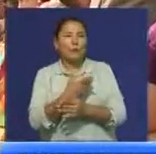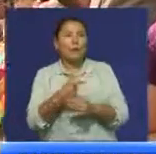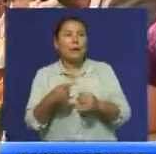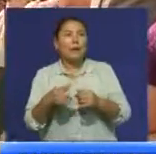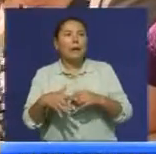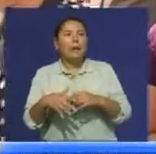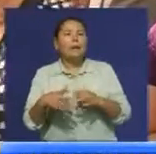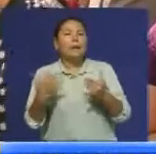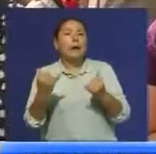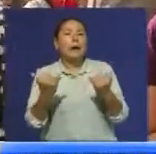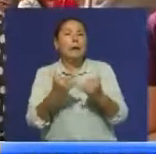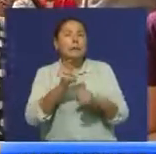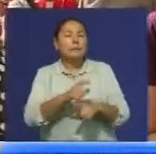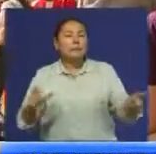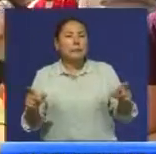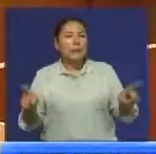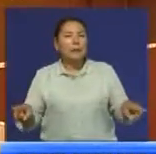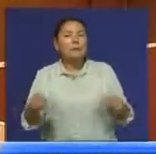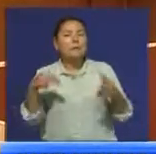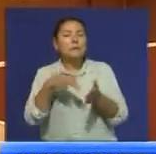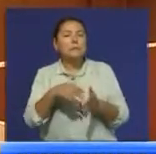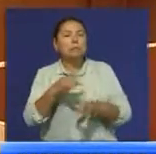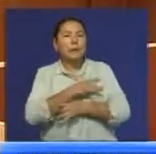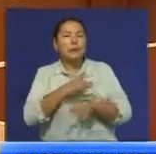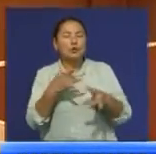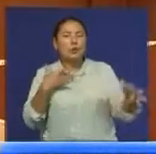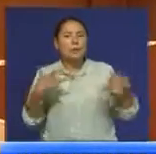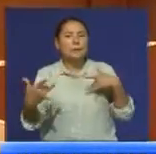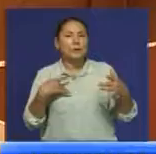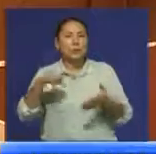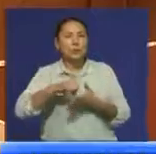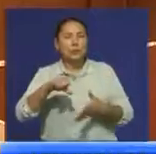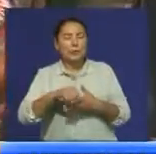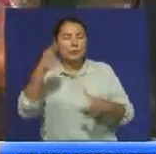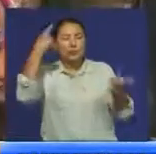набережной для гостей и жителей Актау состоится праздничный галоконцерт с участием